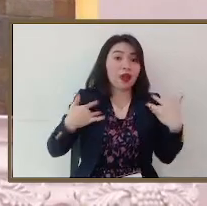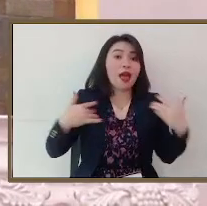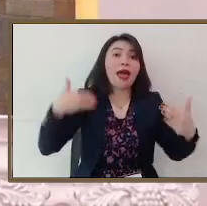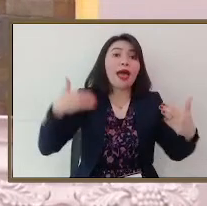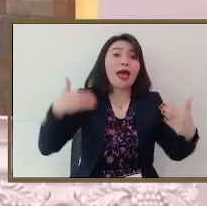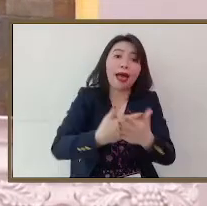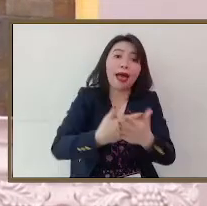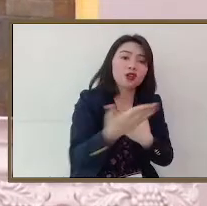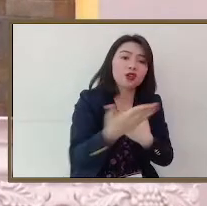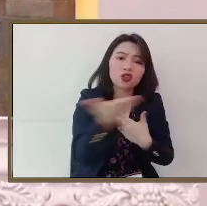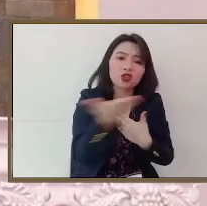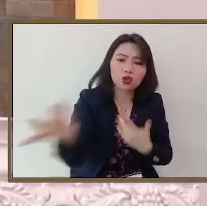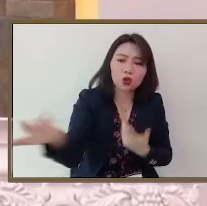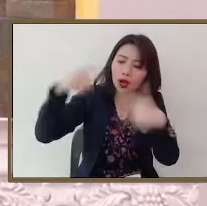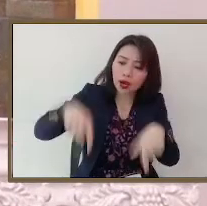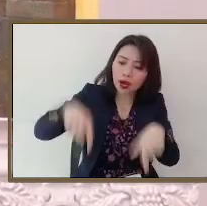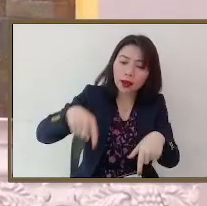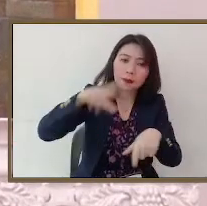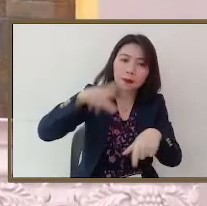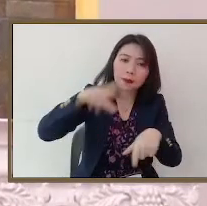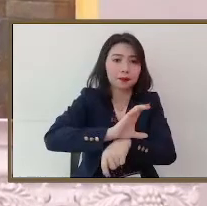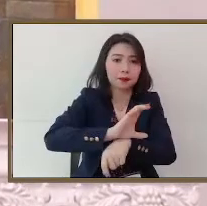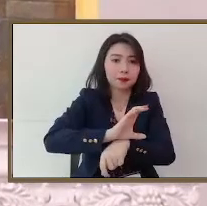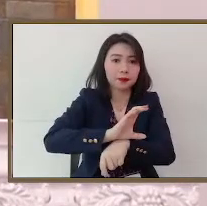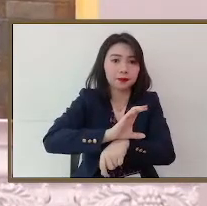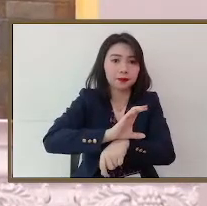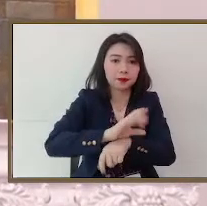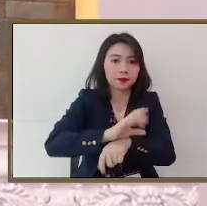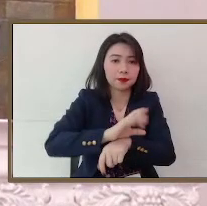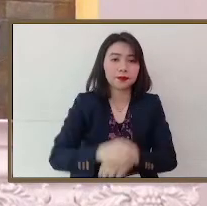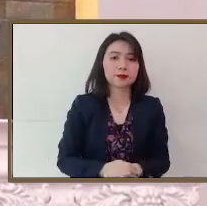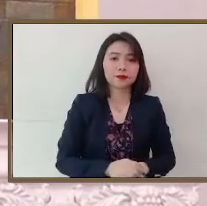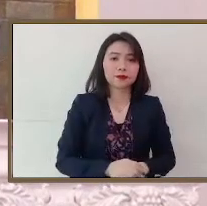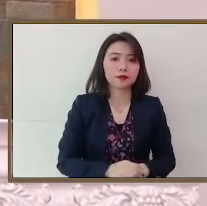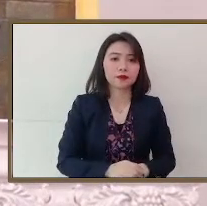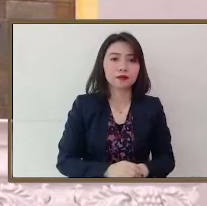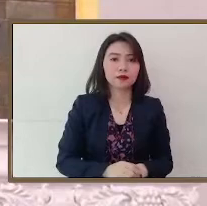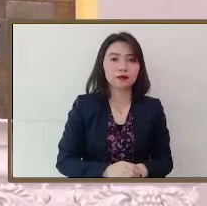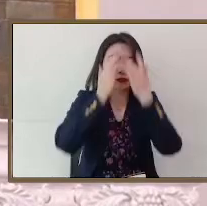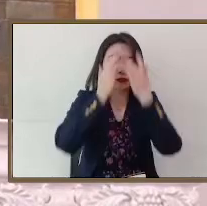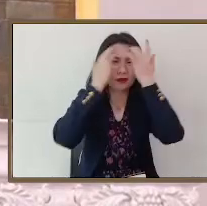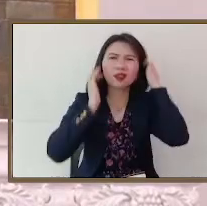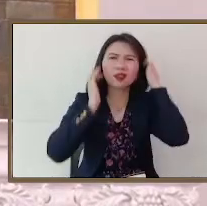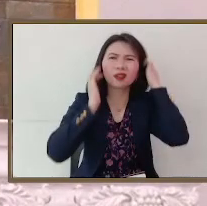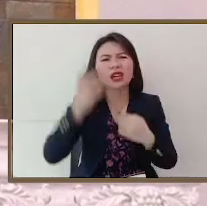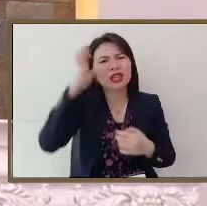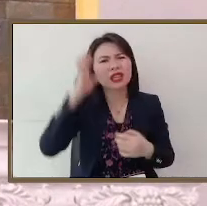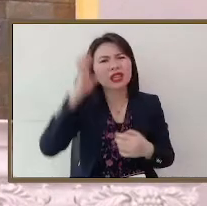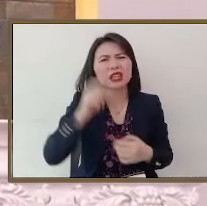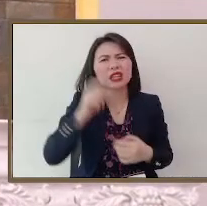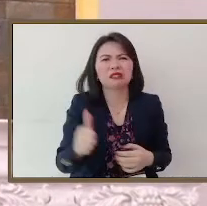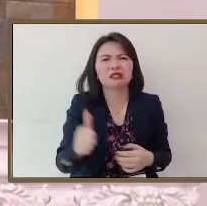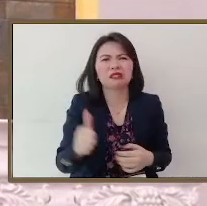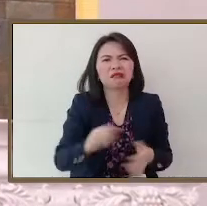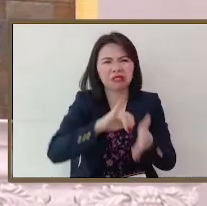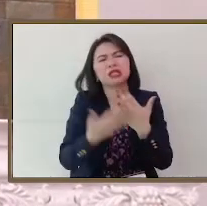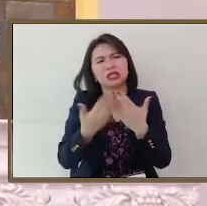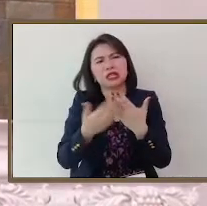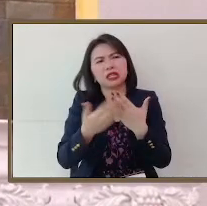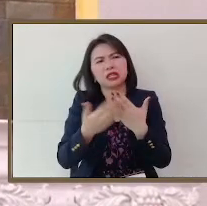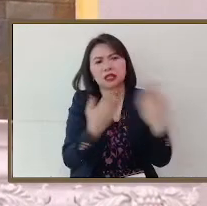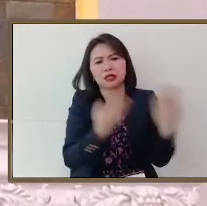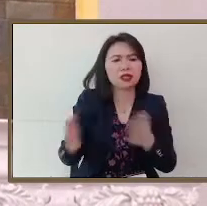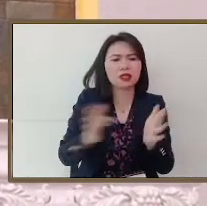service. See that? Now notice what the Bible says here. He did not just brought the Lord Jesus Christ into the